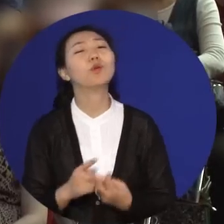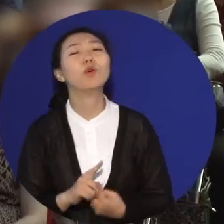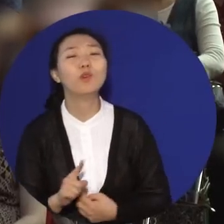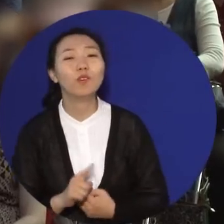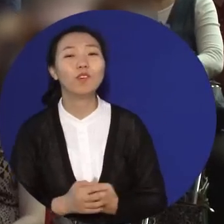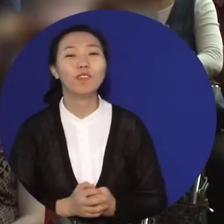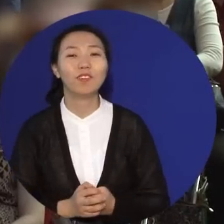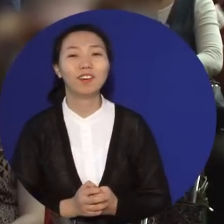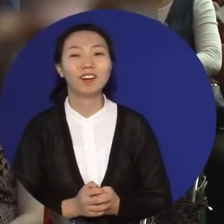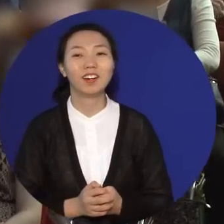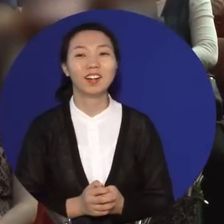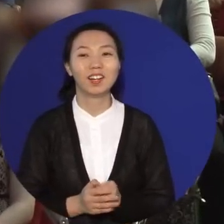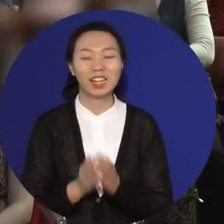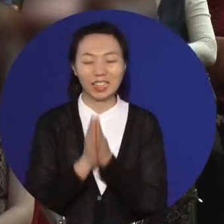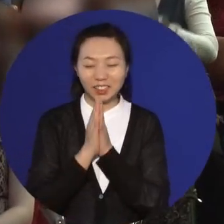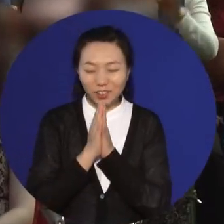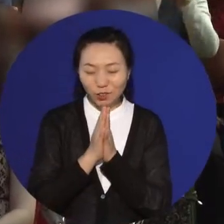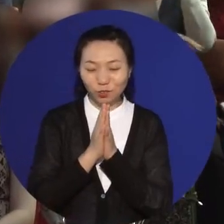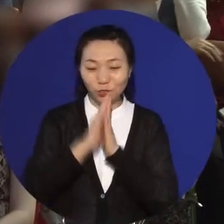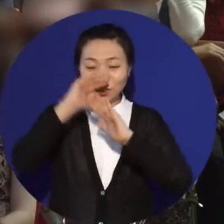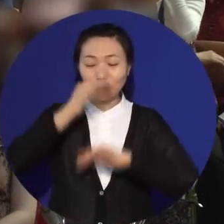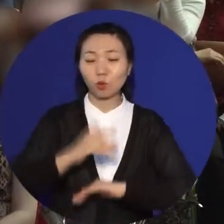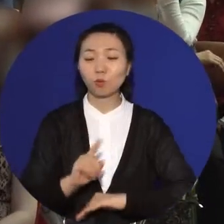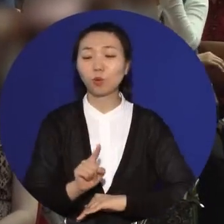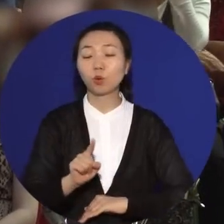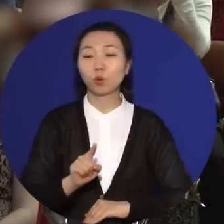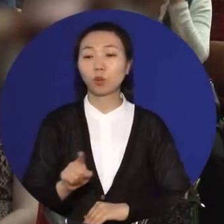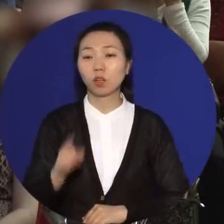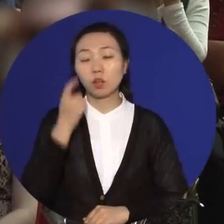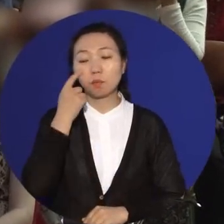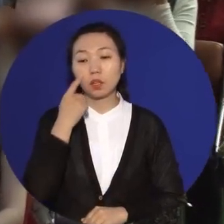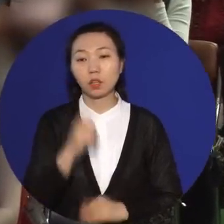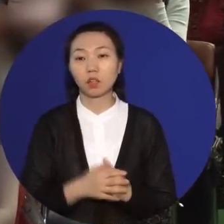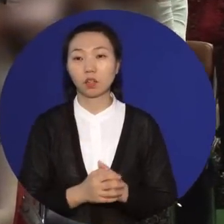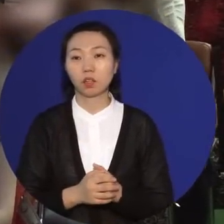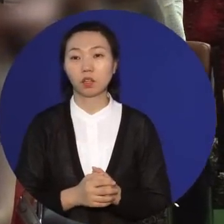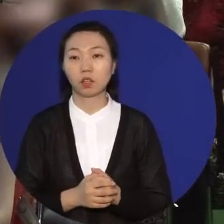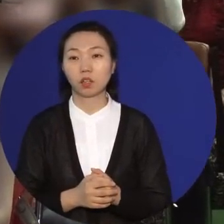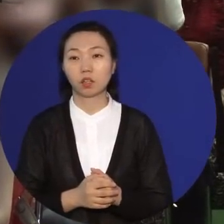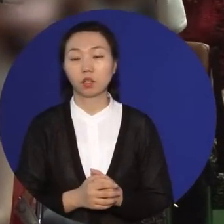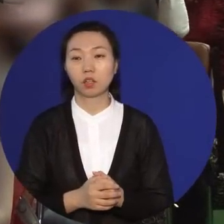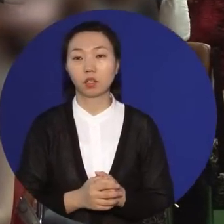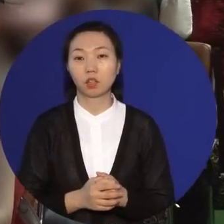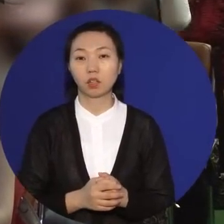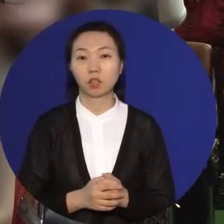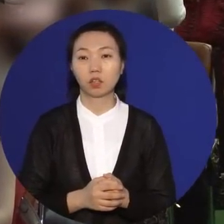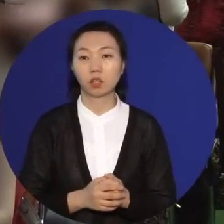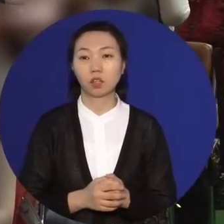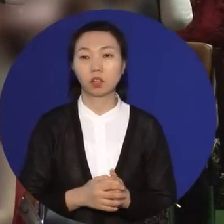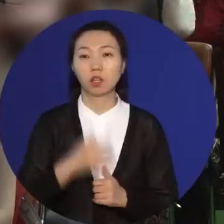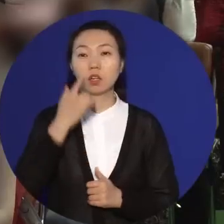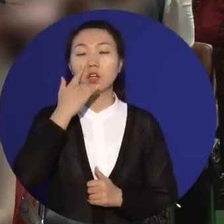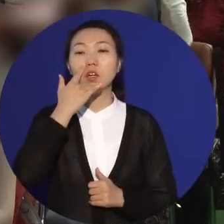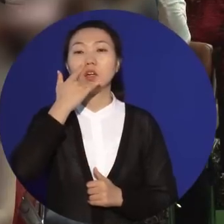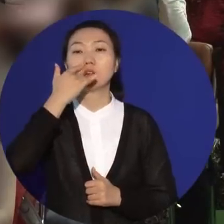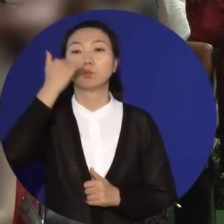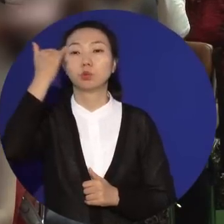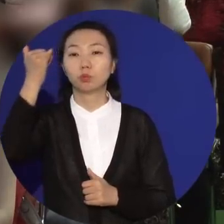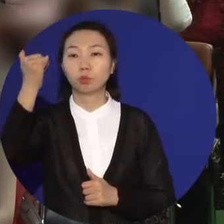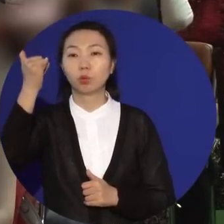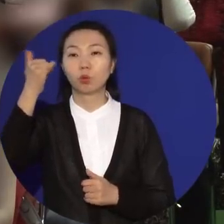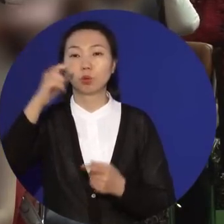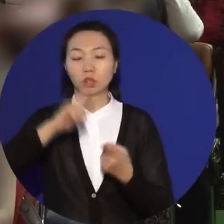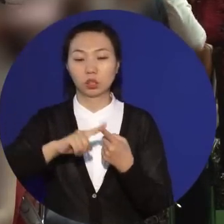그럼 어떻게 해요? 아니, 기도문을 어떻게 하라고 기도문을 줬어요? 부모 부르에 가봅니다. 네? 부모